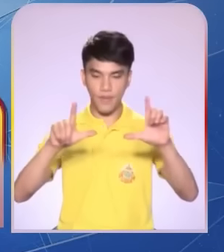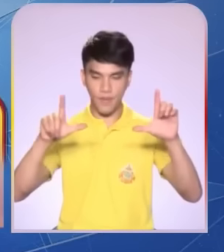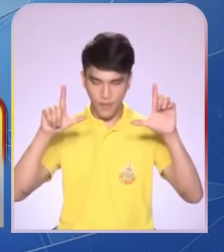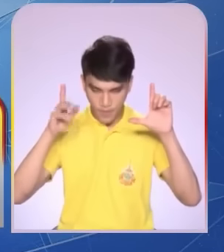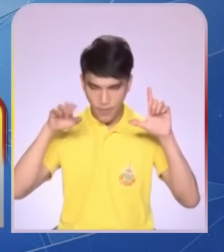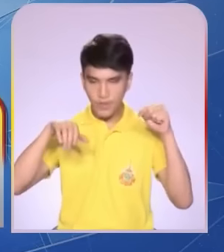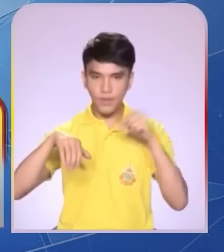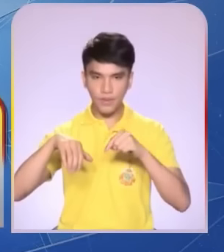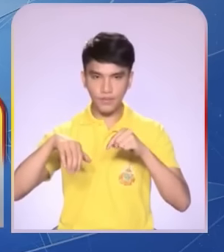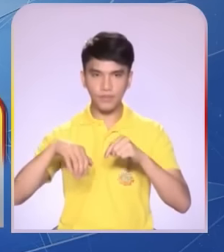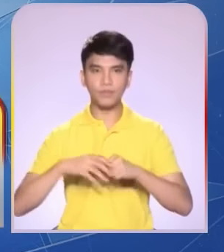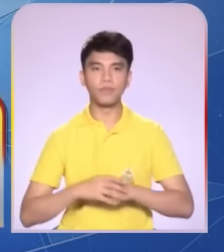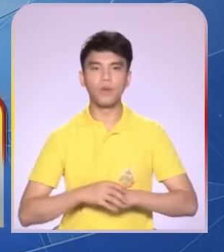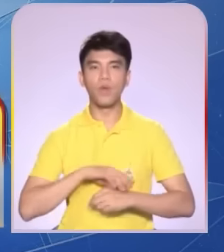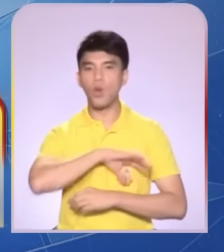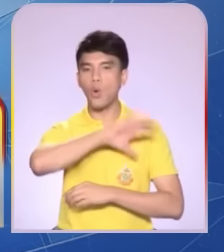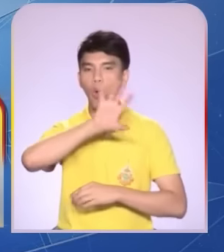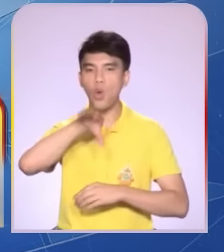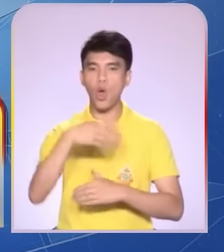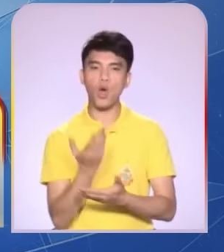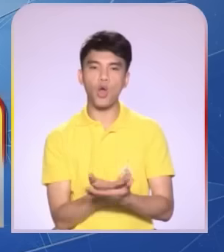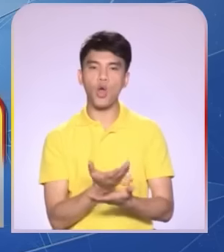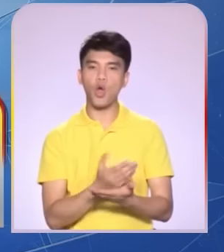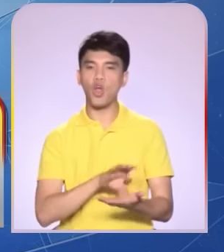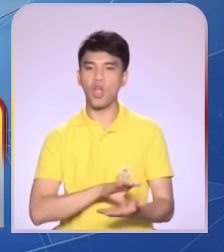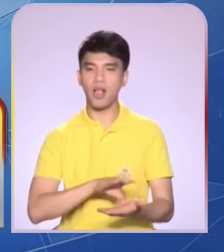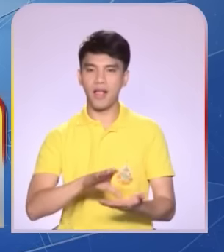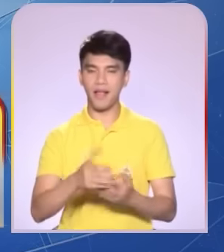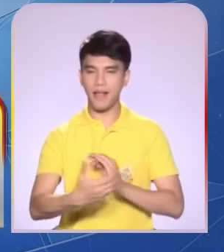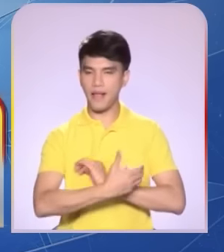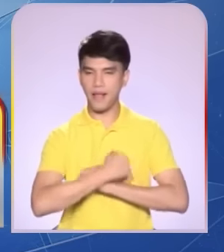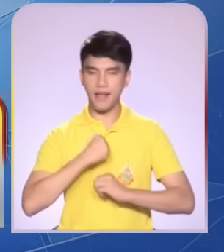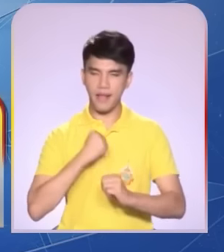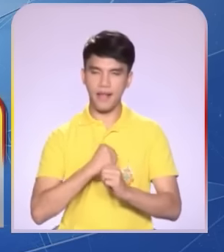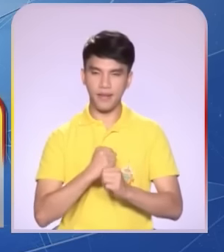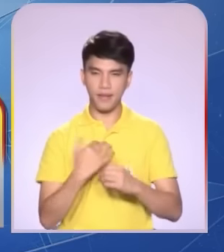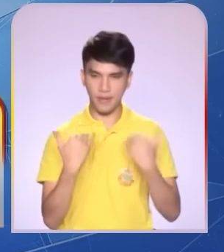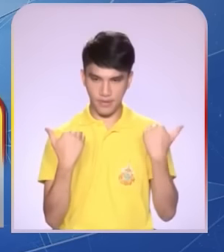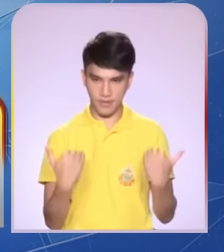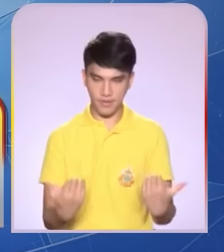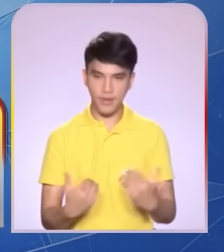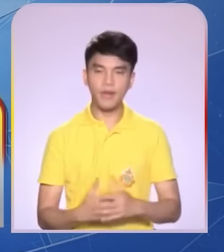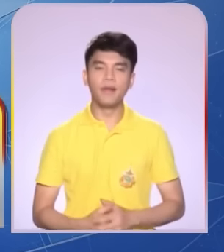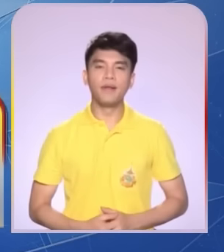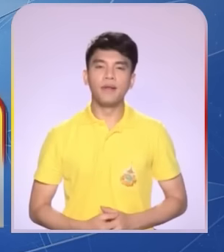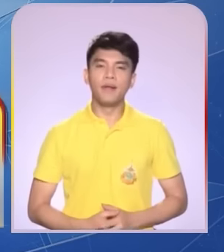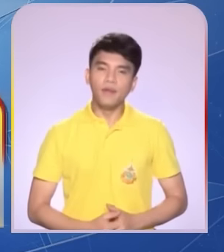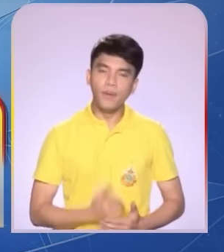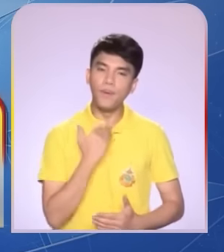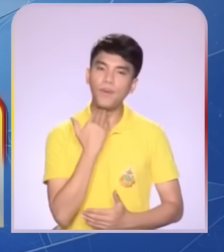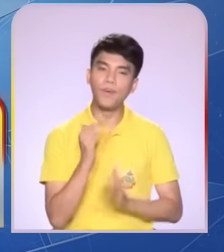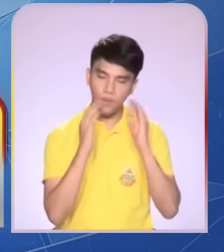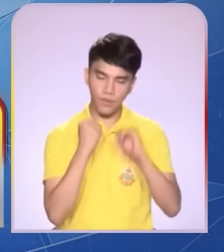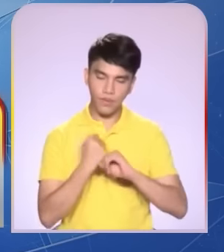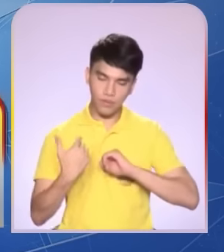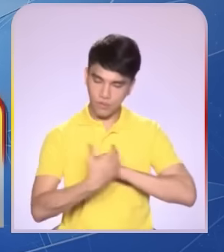คดีบริษัทหลอกร่วมลงทุนนี่นะฮะคุณผู้ชมพูดคุยกับนักการเมืองคนหนึ่งระบุข้อความว่าคลิปเสียงของบิ๊กบอสกับนัก